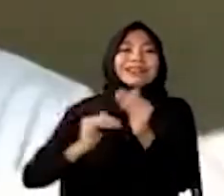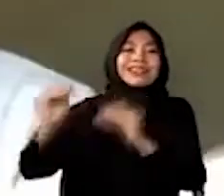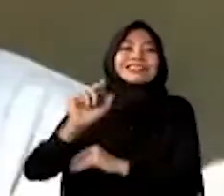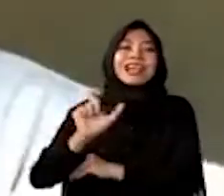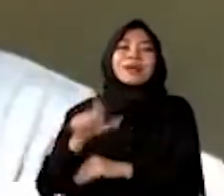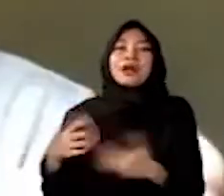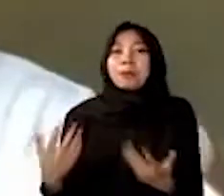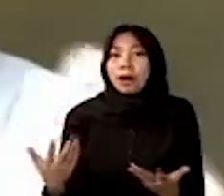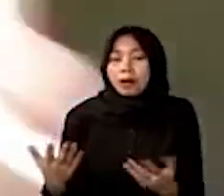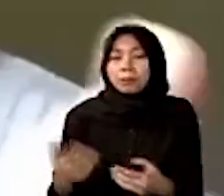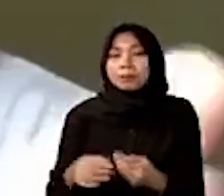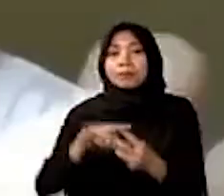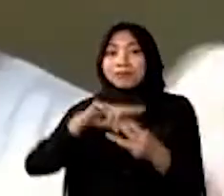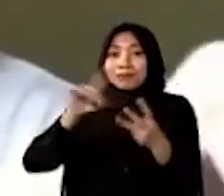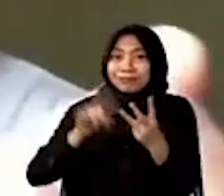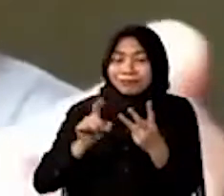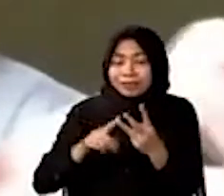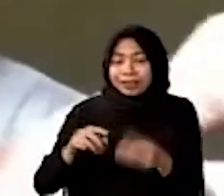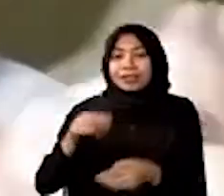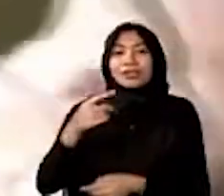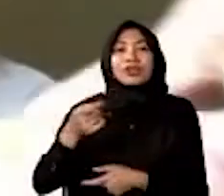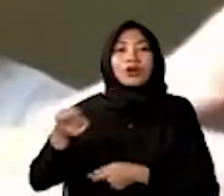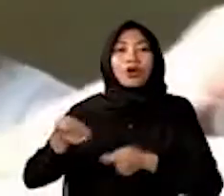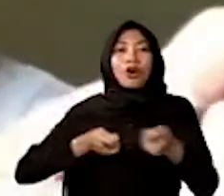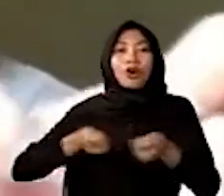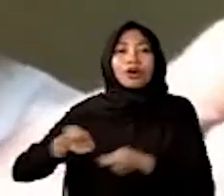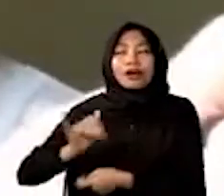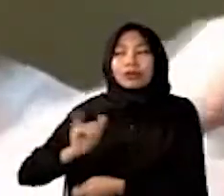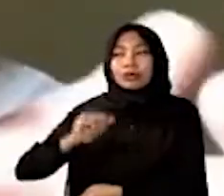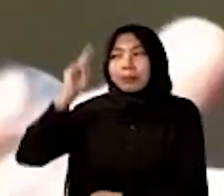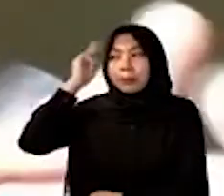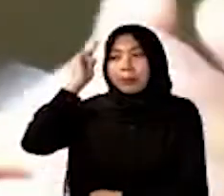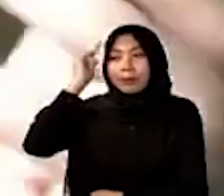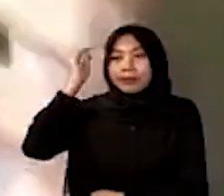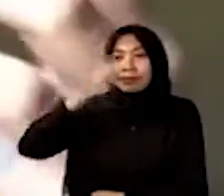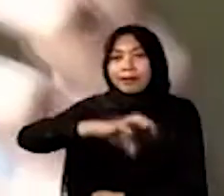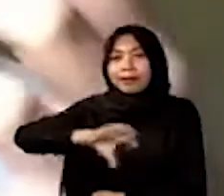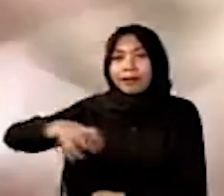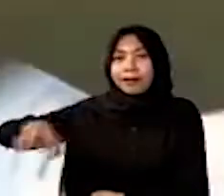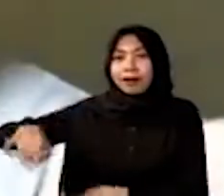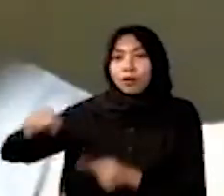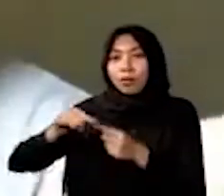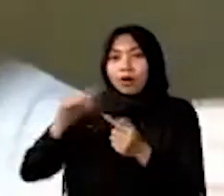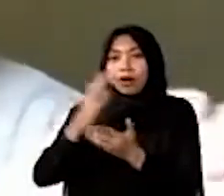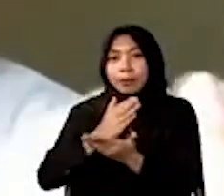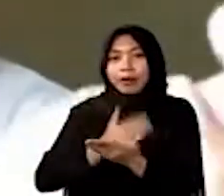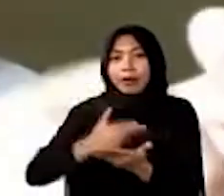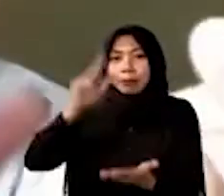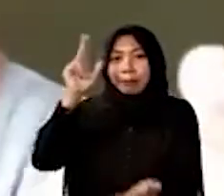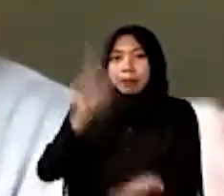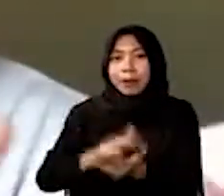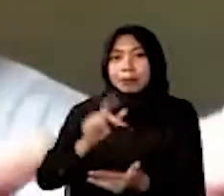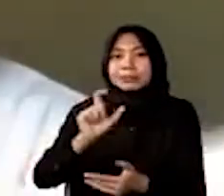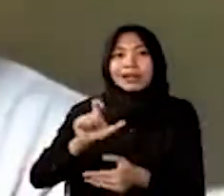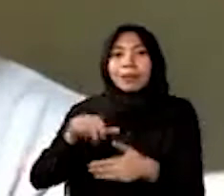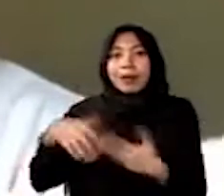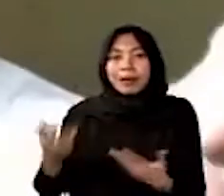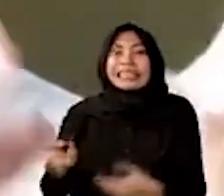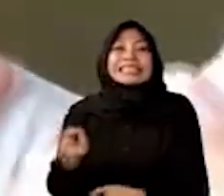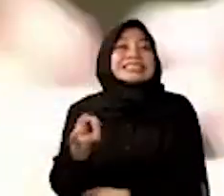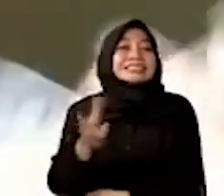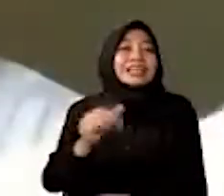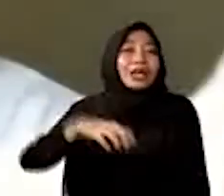dengan pemerintah daerah terutama dalam hal menyiapkan kebijakan-kebijakan di daerah ee apalagi sedikit lagi sudah masuk musim